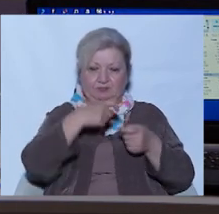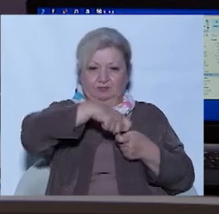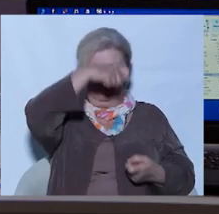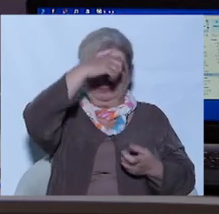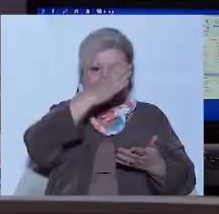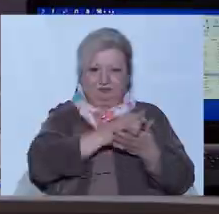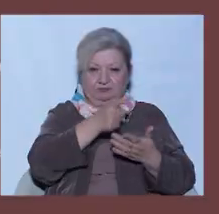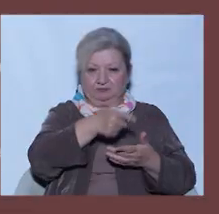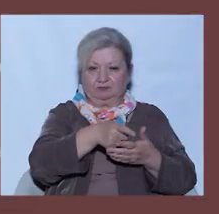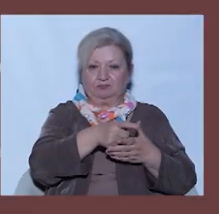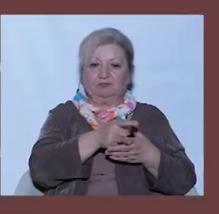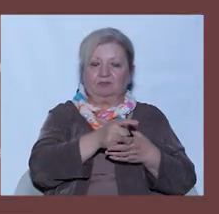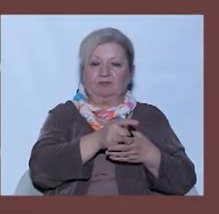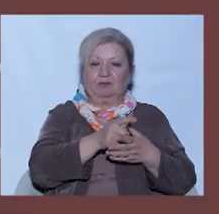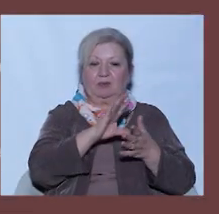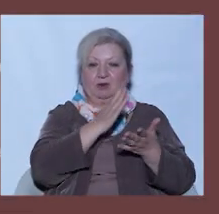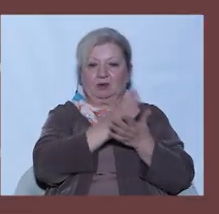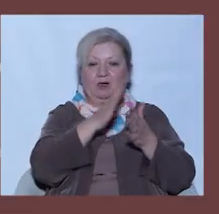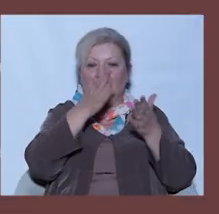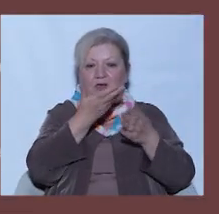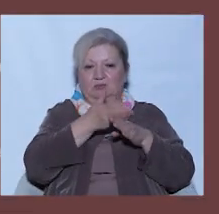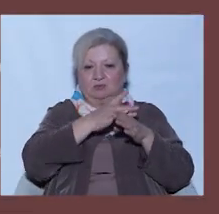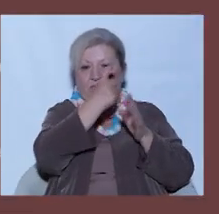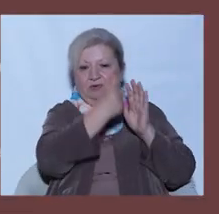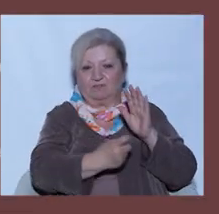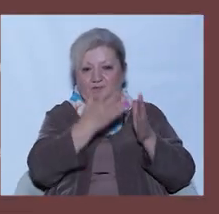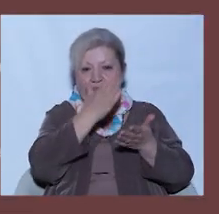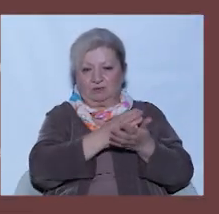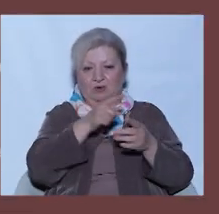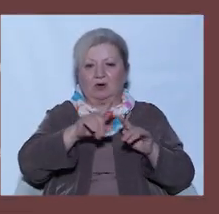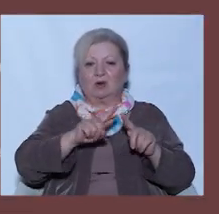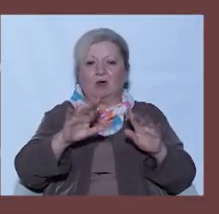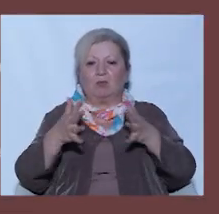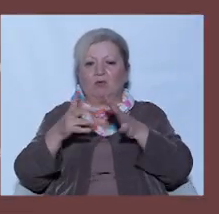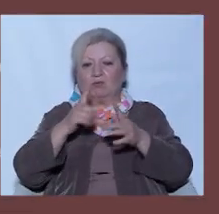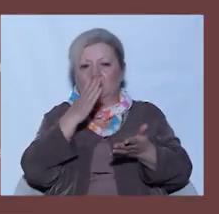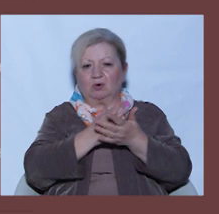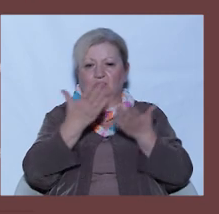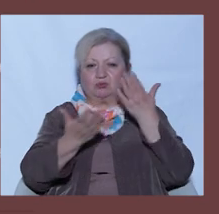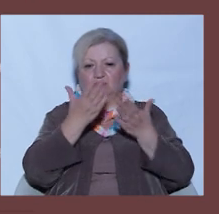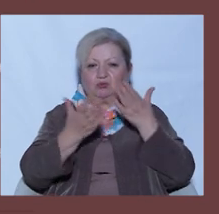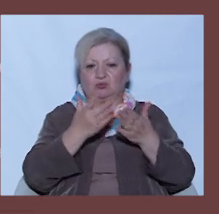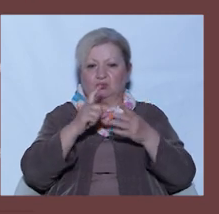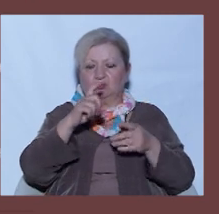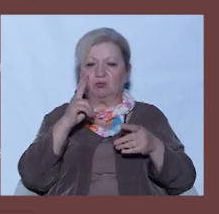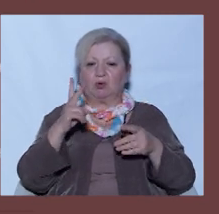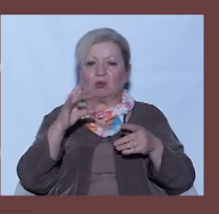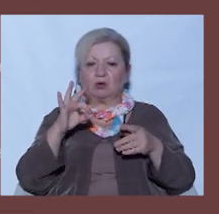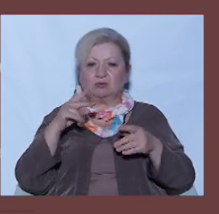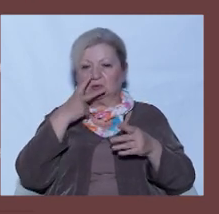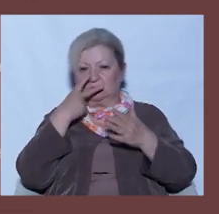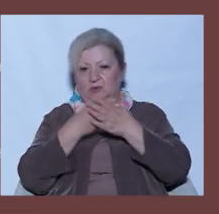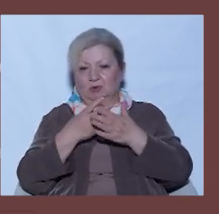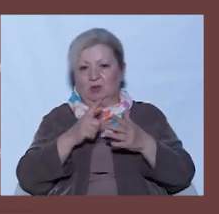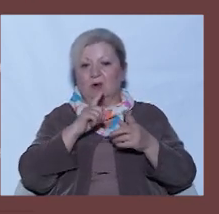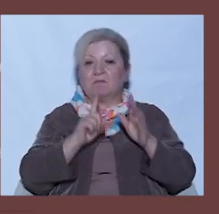რომელზეც არის ტვირთი მიმაგრებული. რა მოვლენას ექნება ადგილი თუ დავმუხტავთ კონდენსატორს? ჯერ მოდით